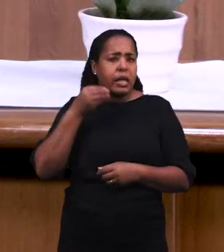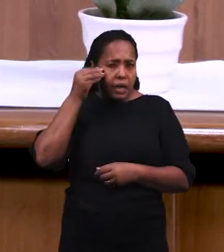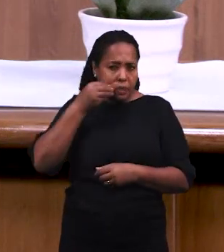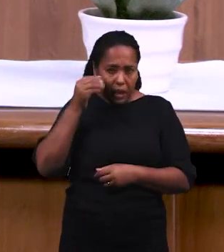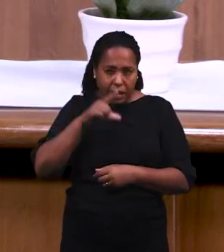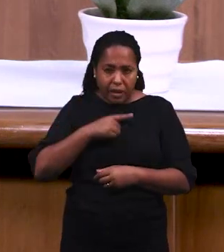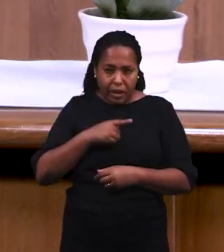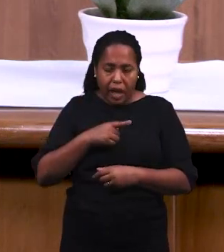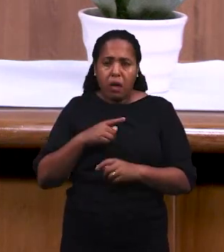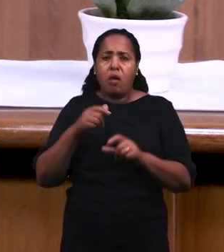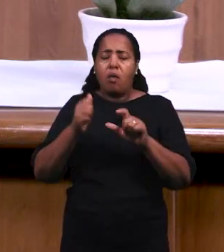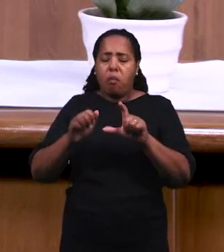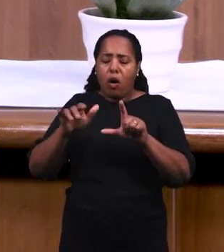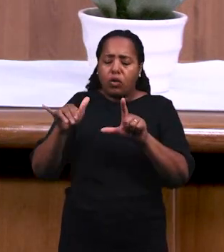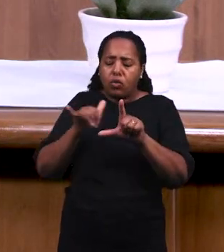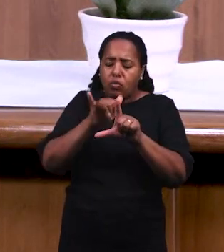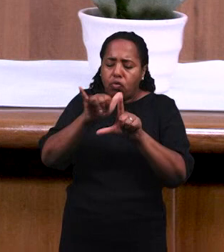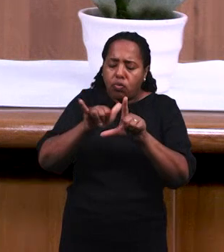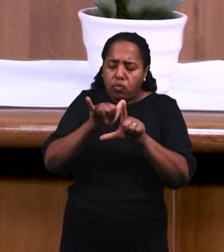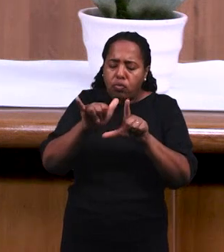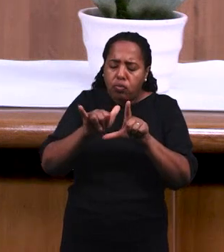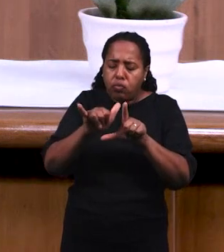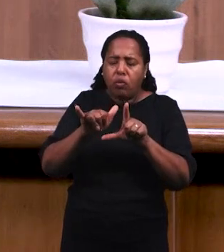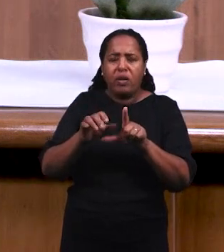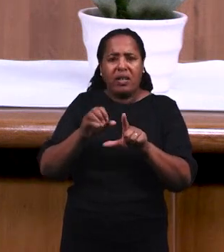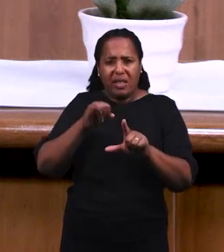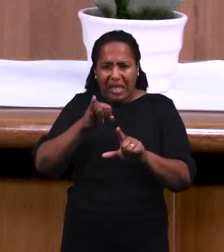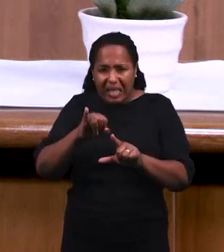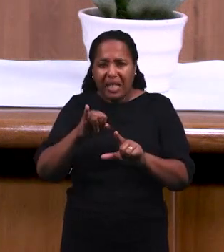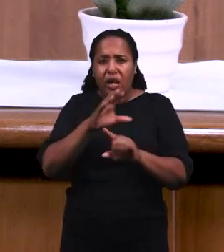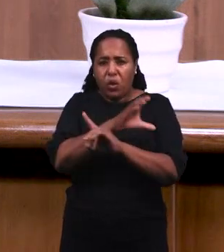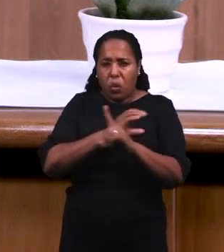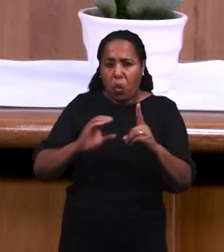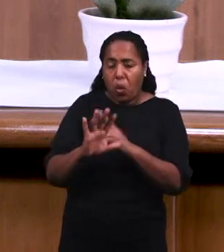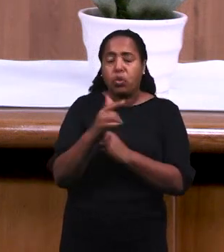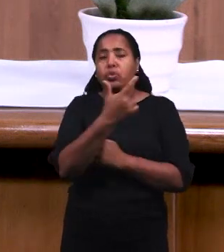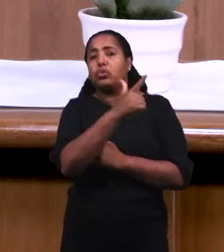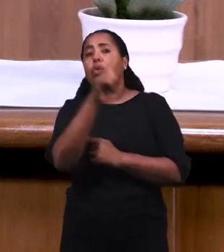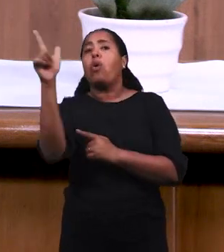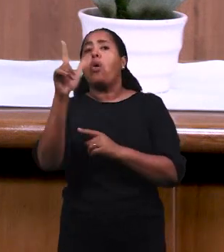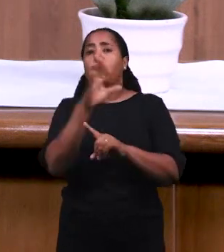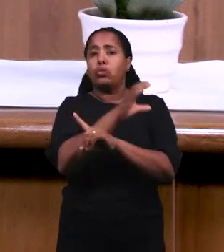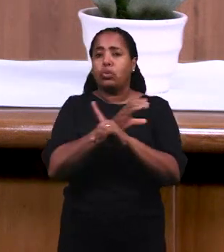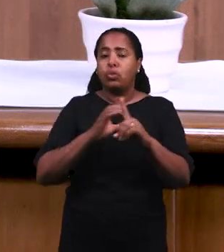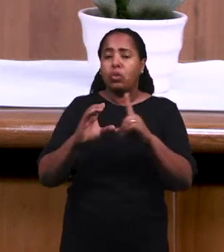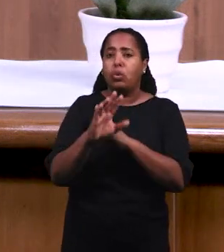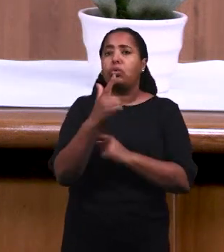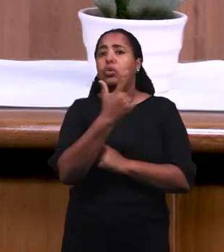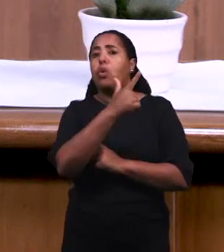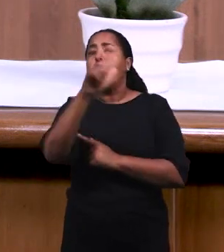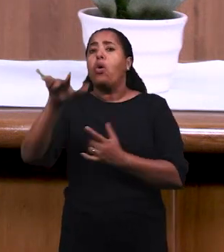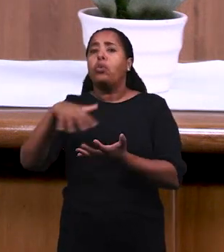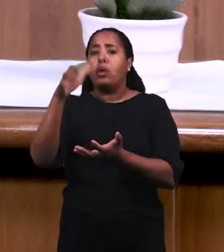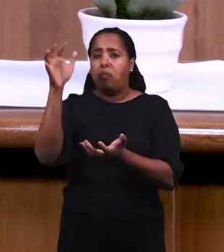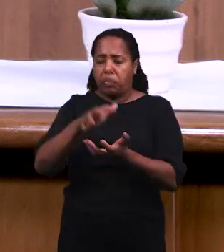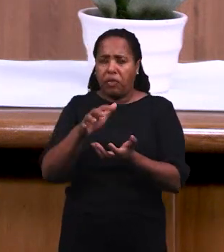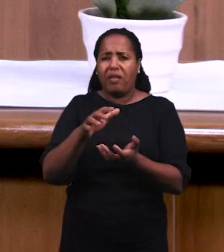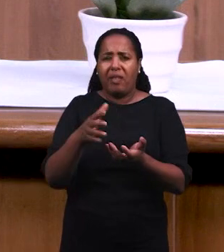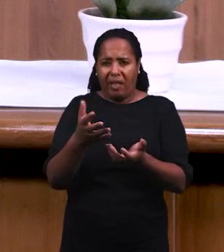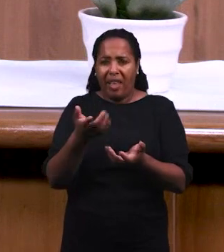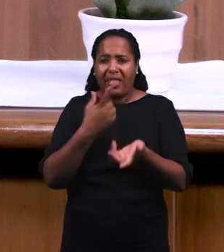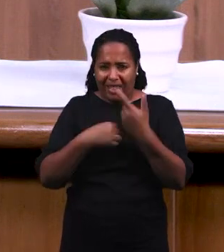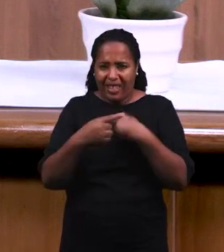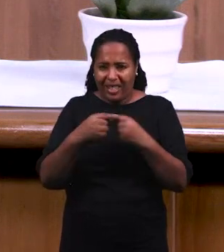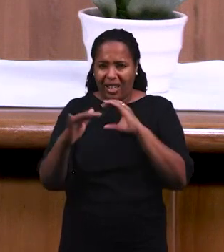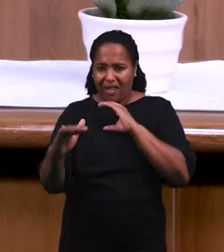служит для того, чтобы вы поделились своим опытом. У вас было переживание, благословение или на других трансляциях, и